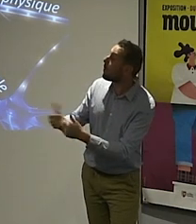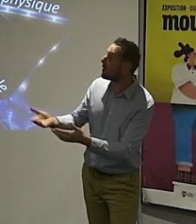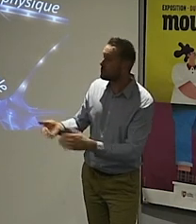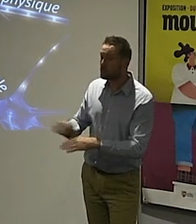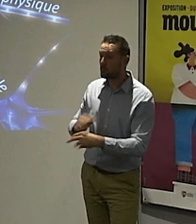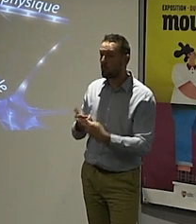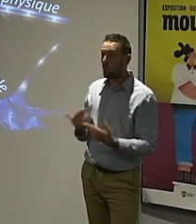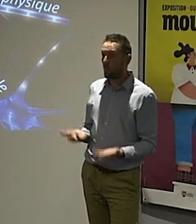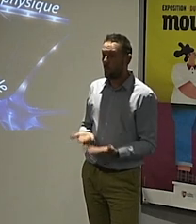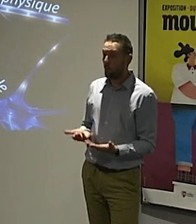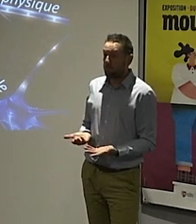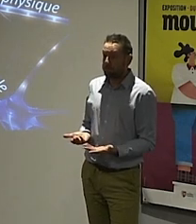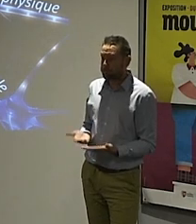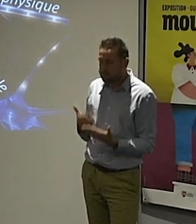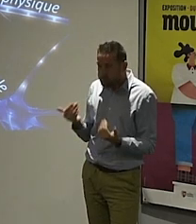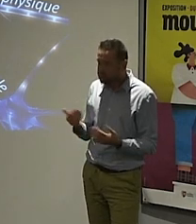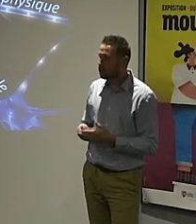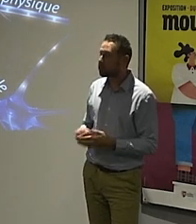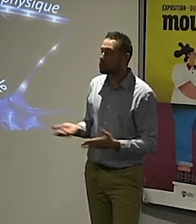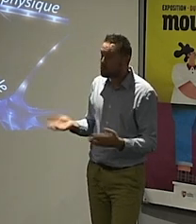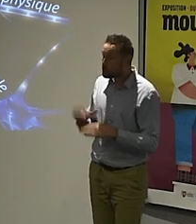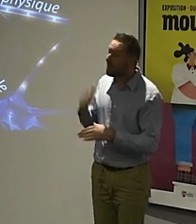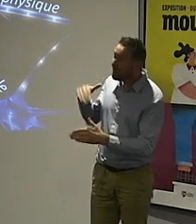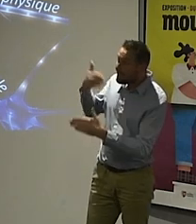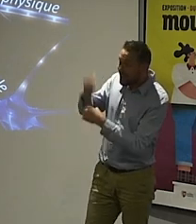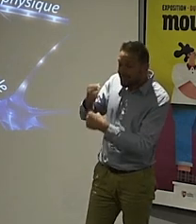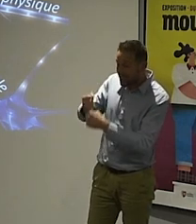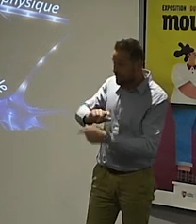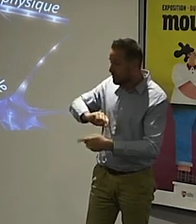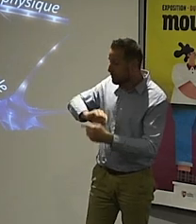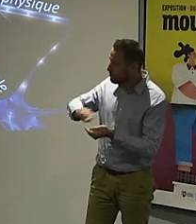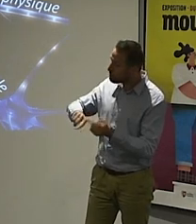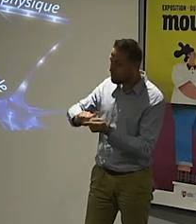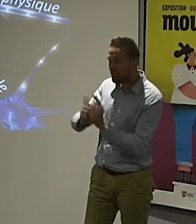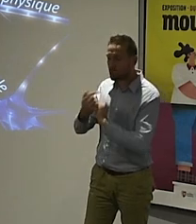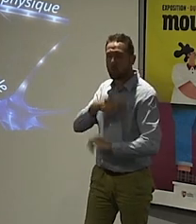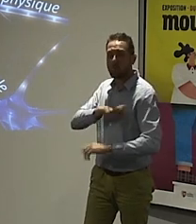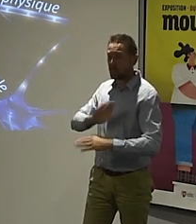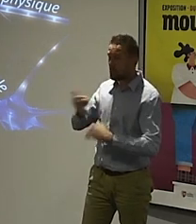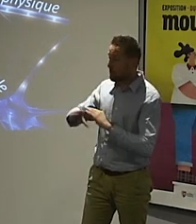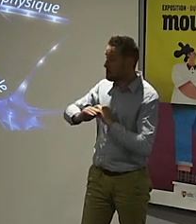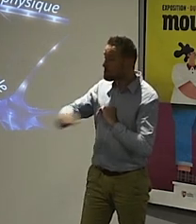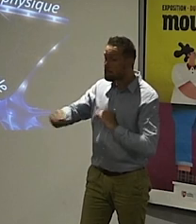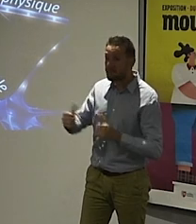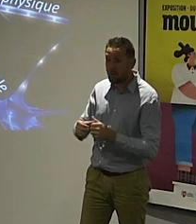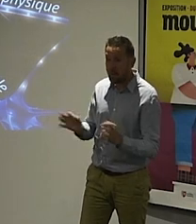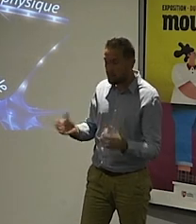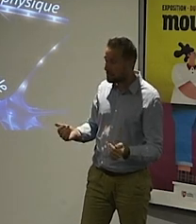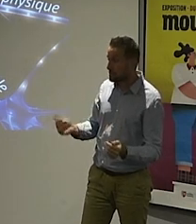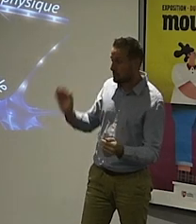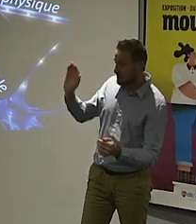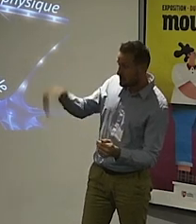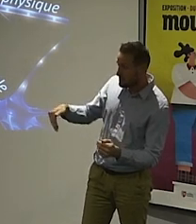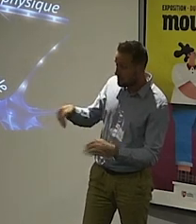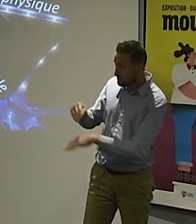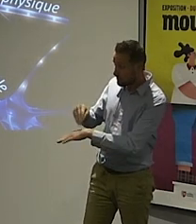j'avais aimé mon boulot pendant 42 ans, donc après son travail, bon, bref, voilà. C'était le vide. Alors, il m'a dit « Oui, si vous ne faites rien, vous allez redégringoler. » Ben